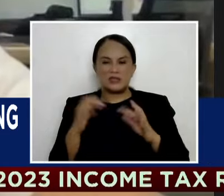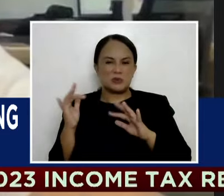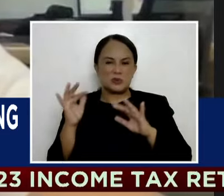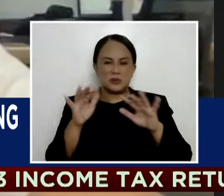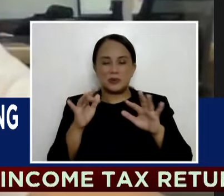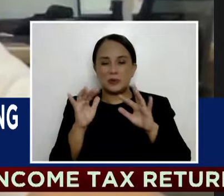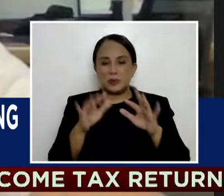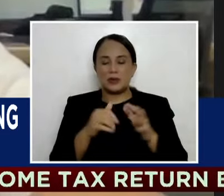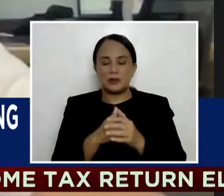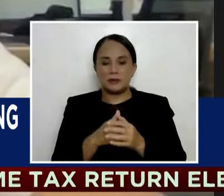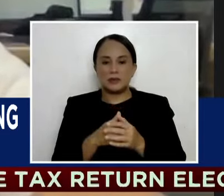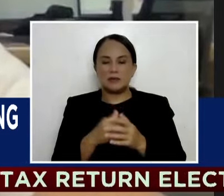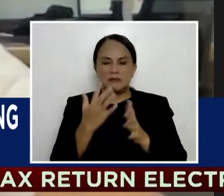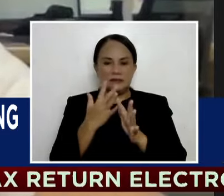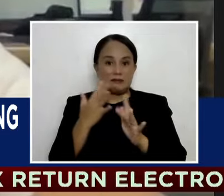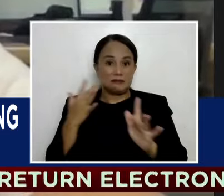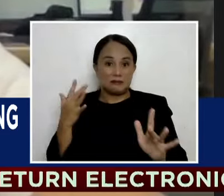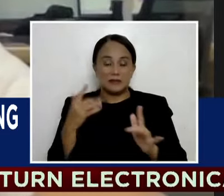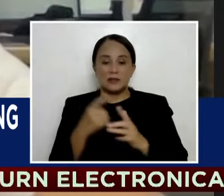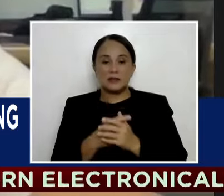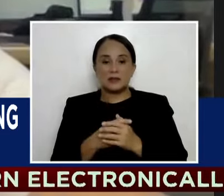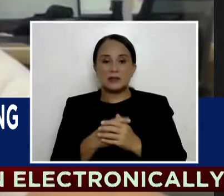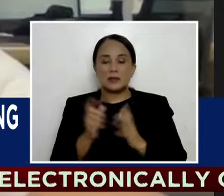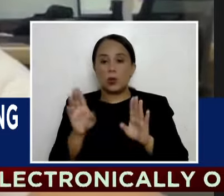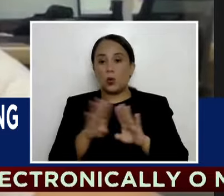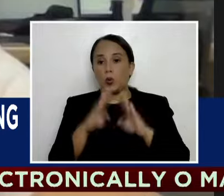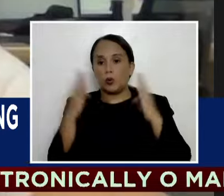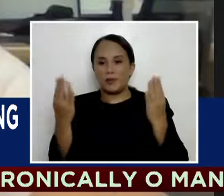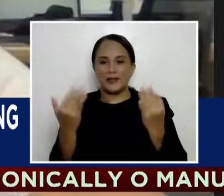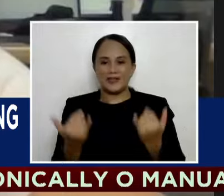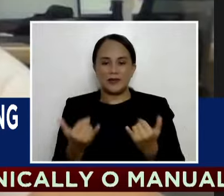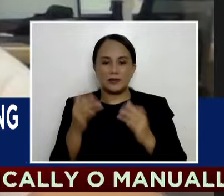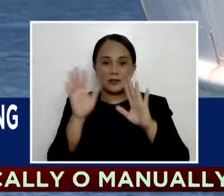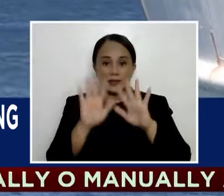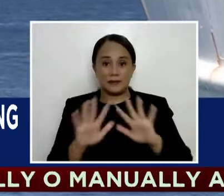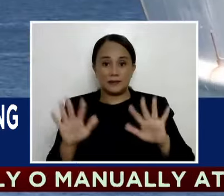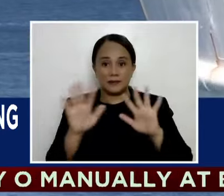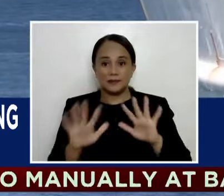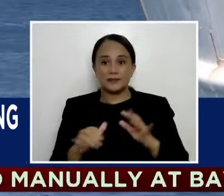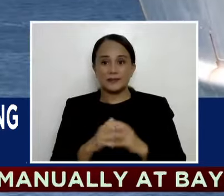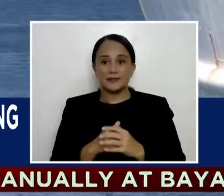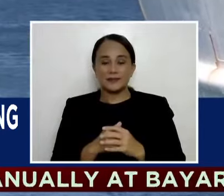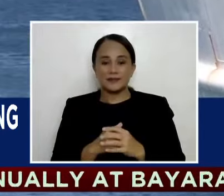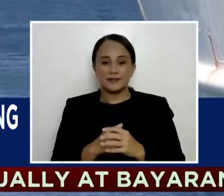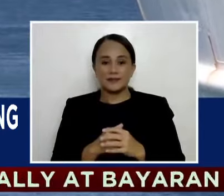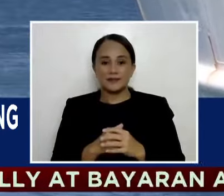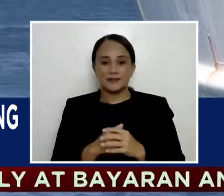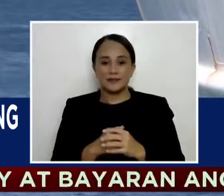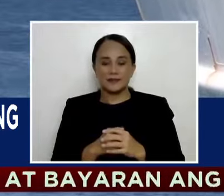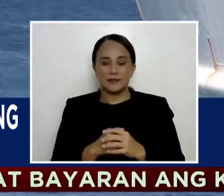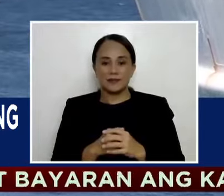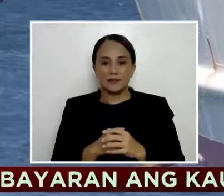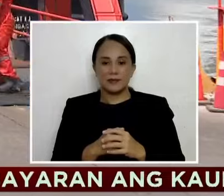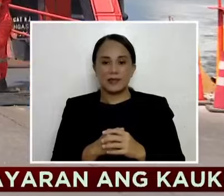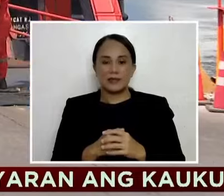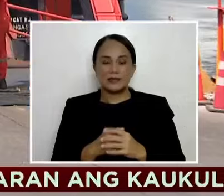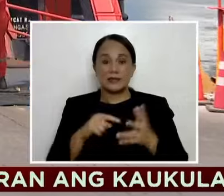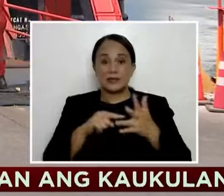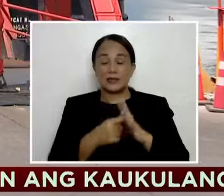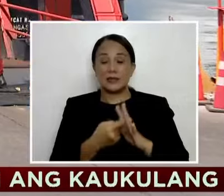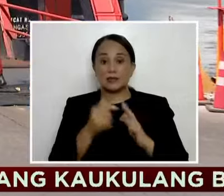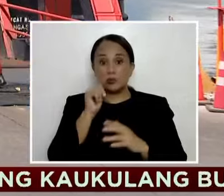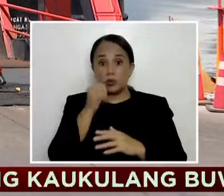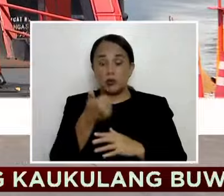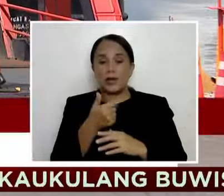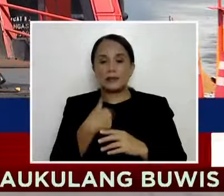laging may pila doon, ma-open na po ito ngayong Sunday, itong Palm Sunday. Samantala, simula bukas, on